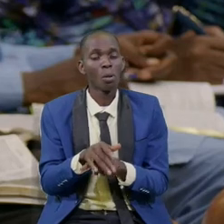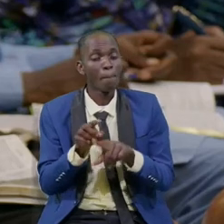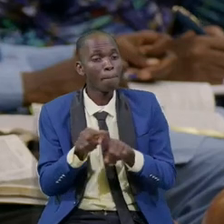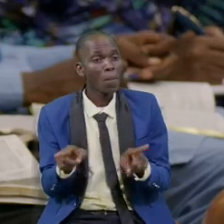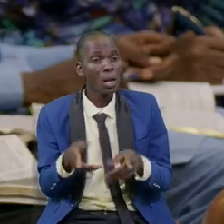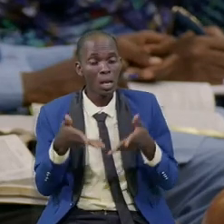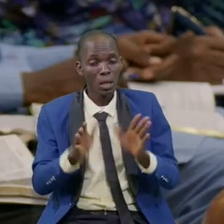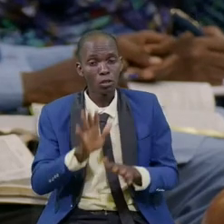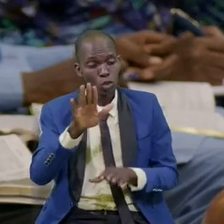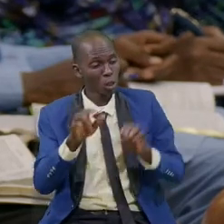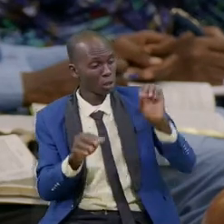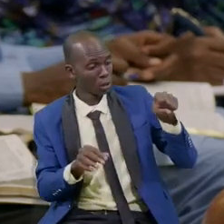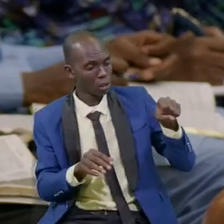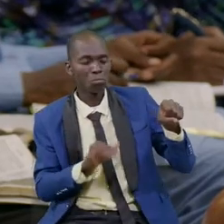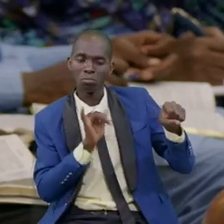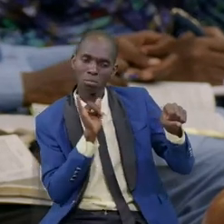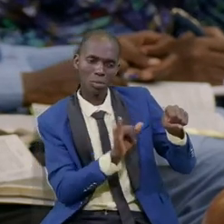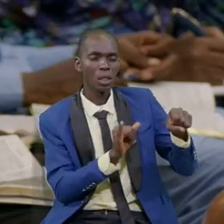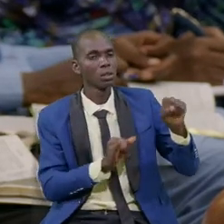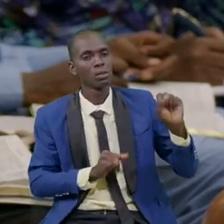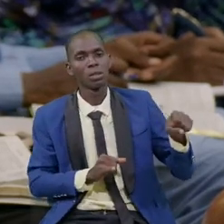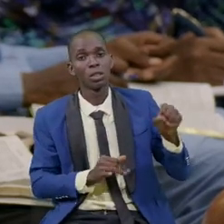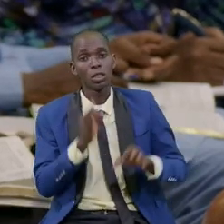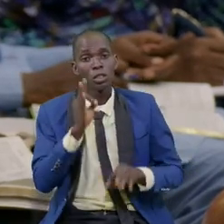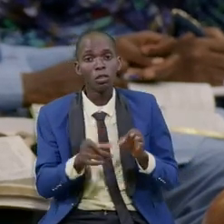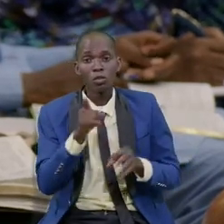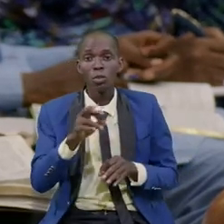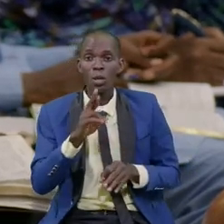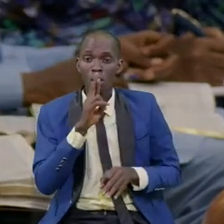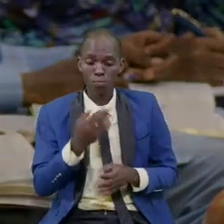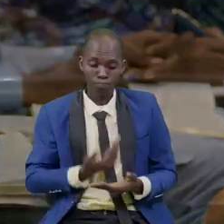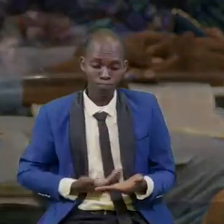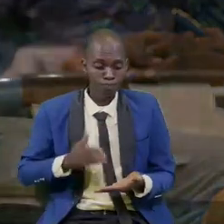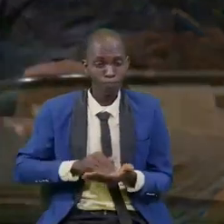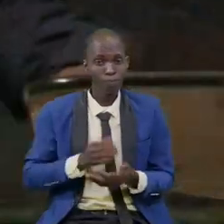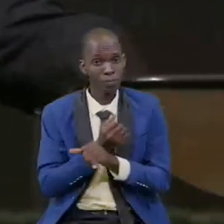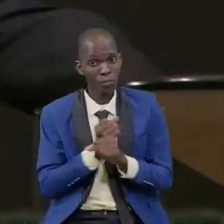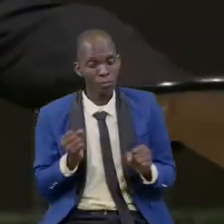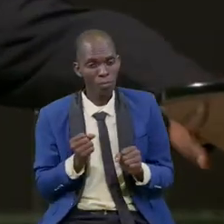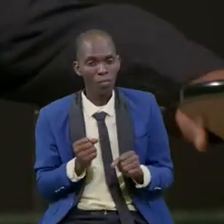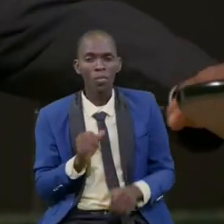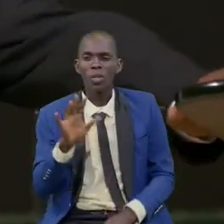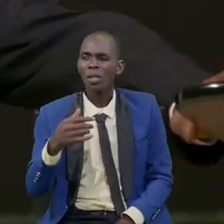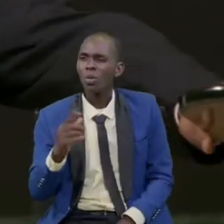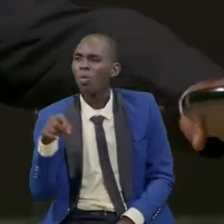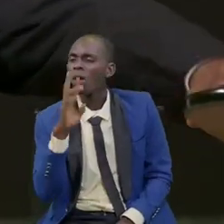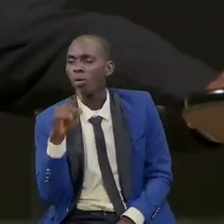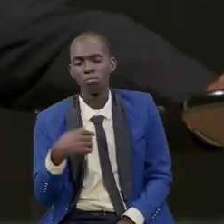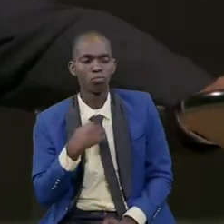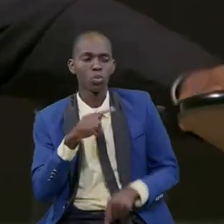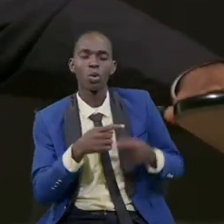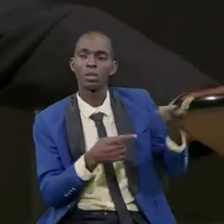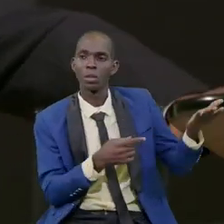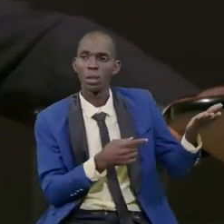mais que votre oui soit oui. Si vous êtes enfant de Dieu, je vais là-bas. Et puis tu vas